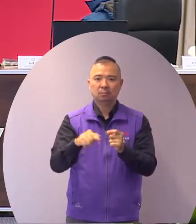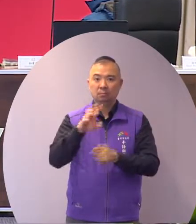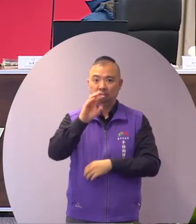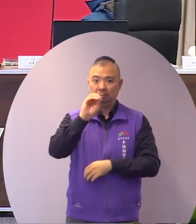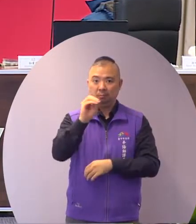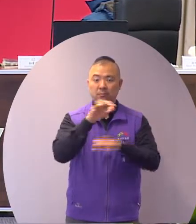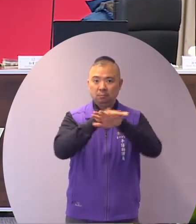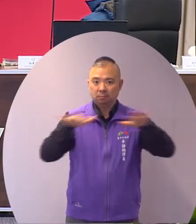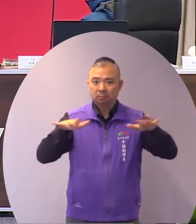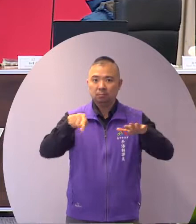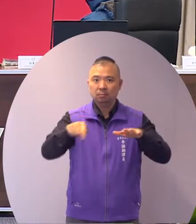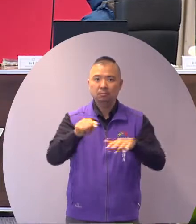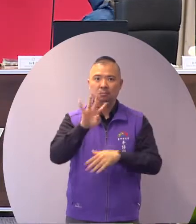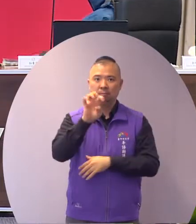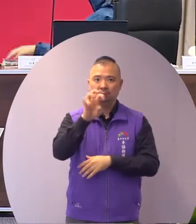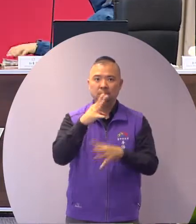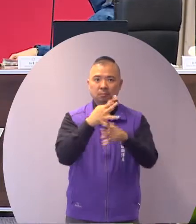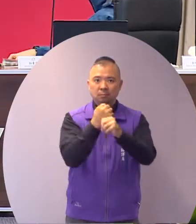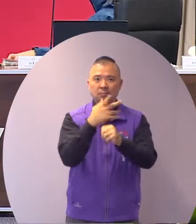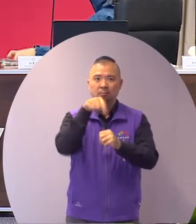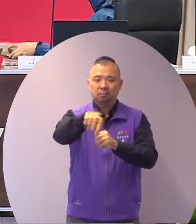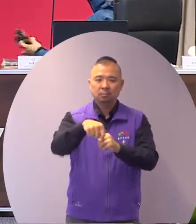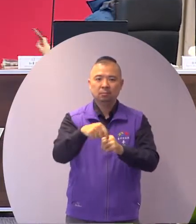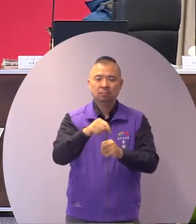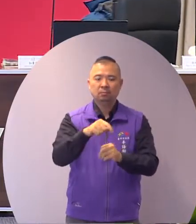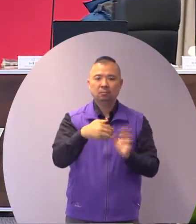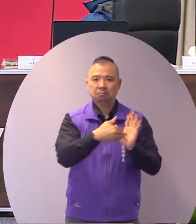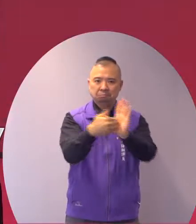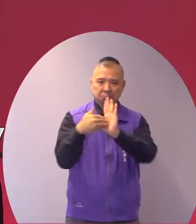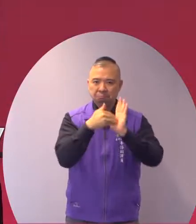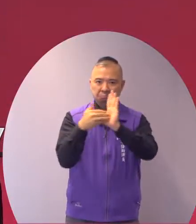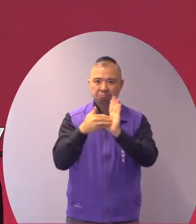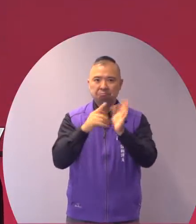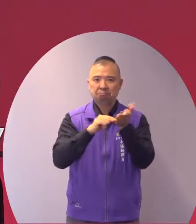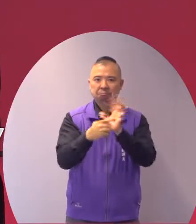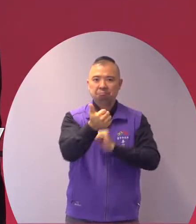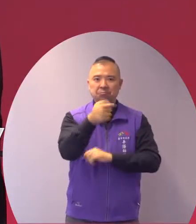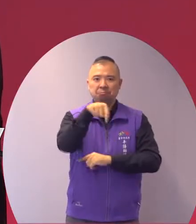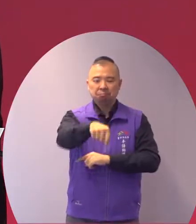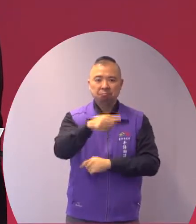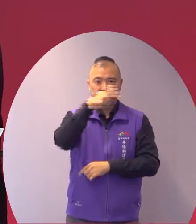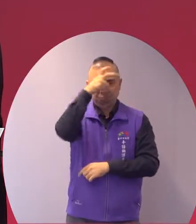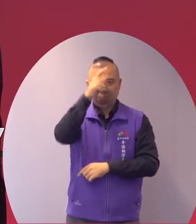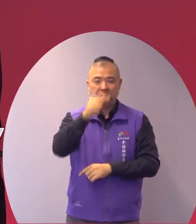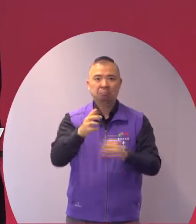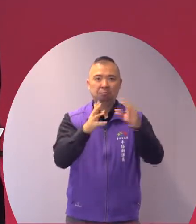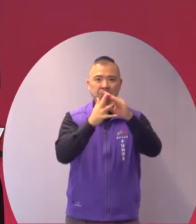演习特优单位，请警察局蔡局长将讲座献与市长。